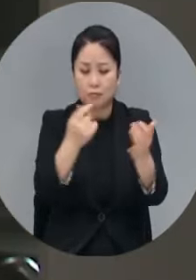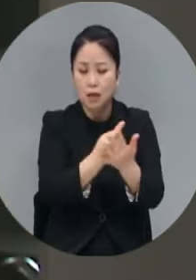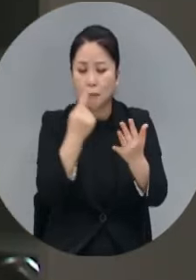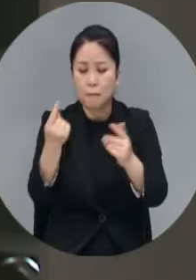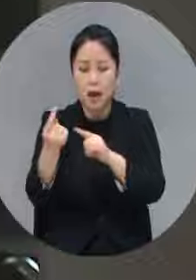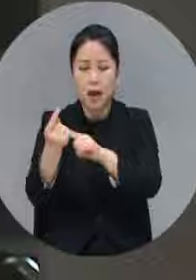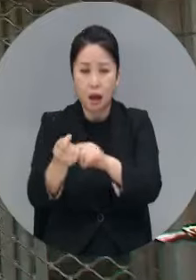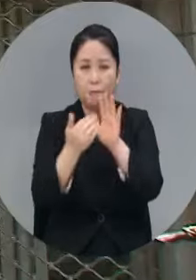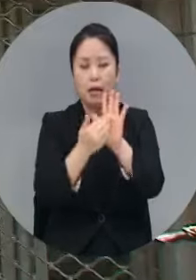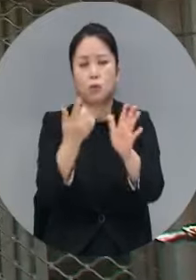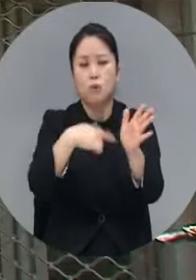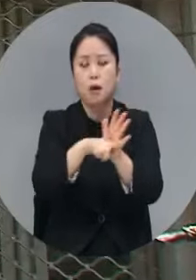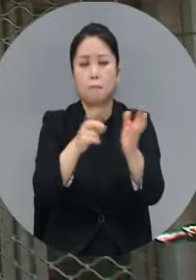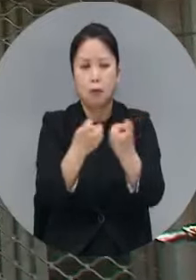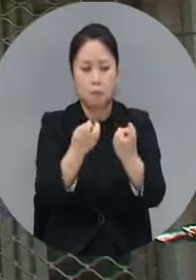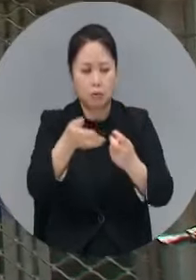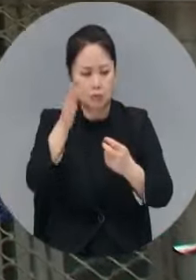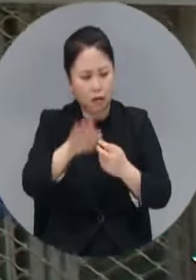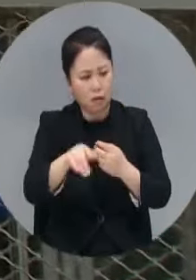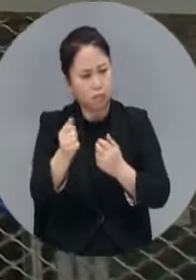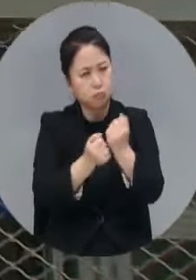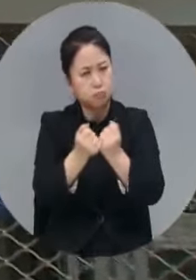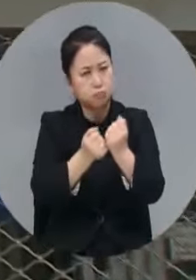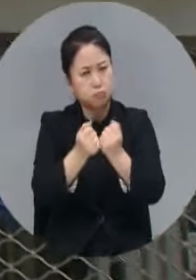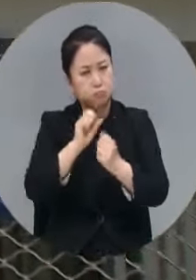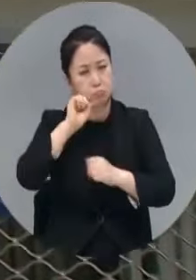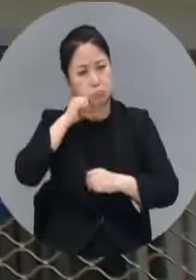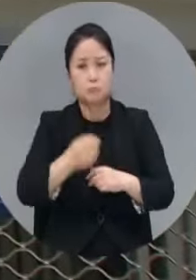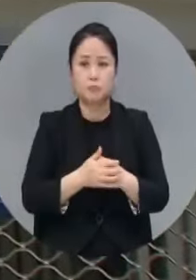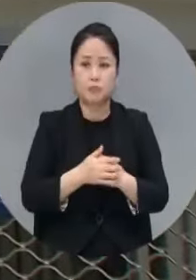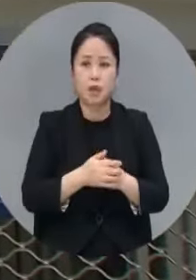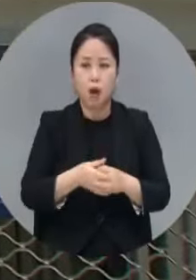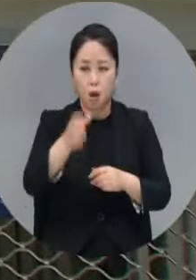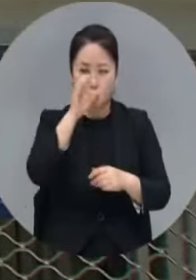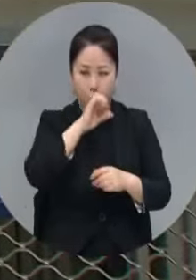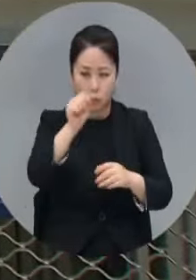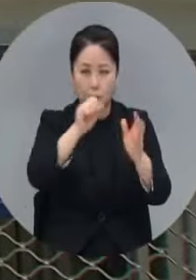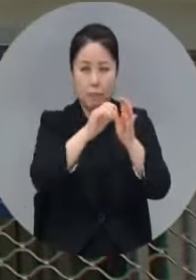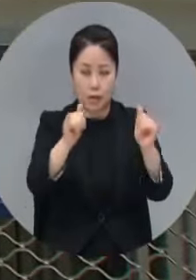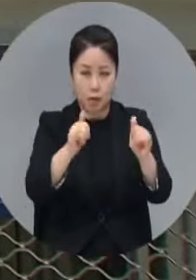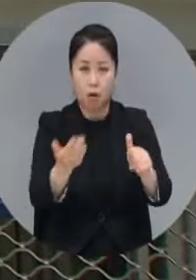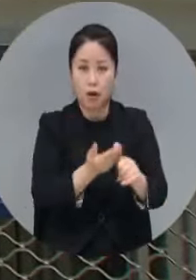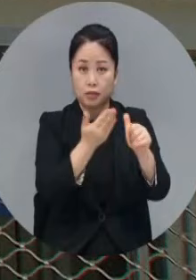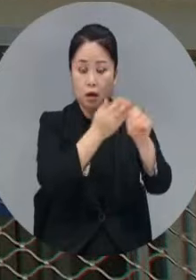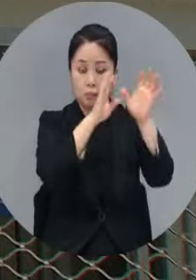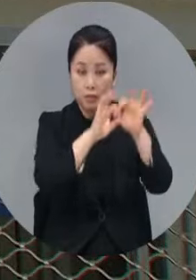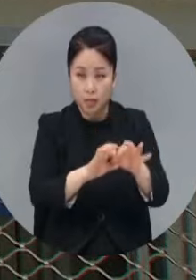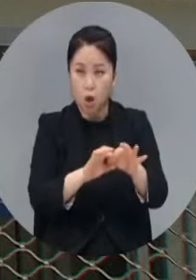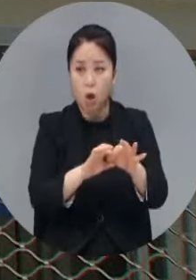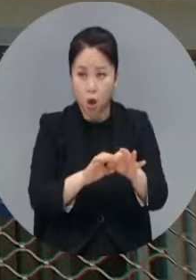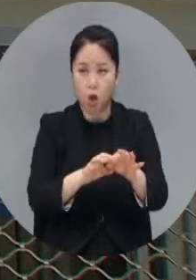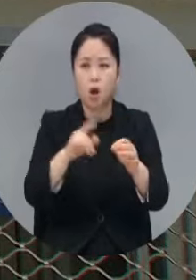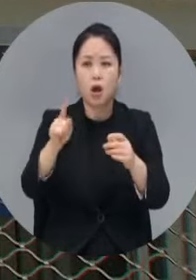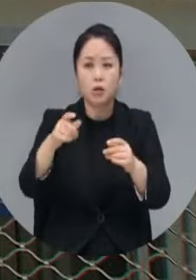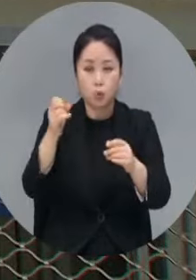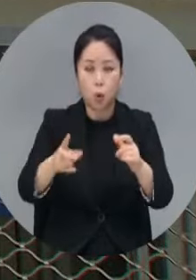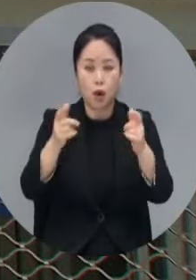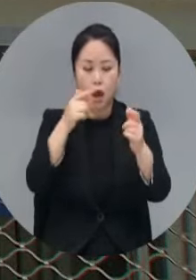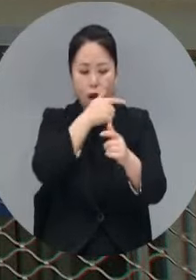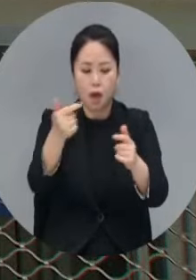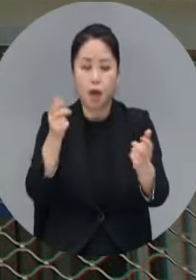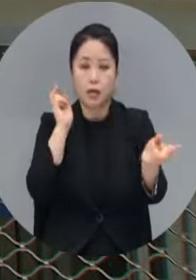떨어집니다. 고급 인력 양성 대학원 대학을 설립해서 지역 산업에 맞는 인력을 양성하면서 이걸 내결해서 또 대기업을 유치하고